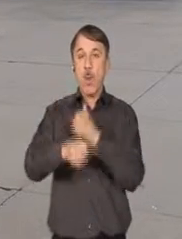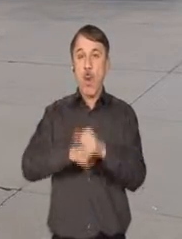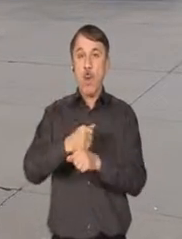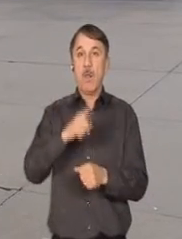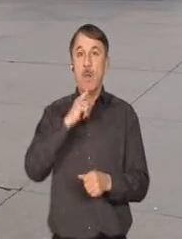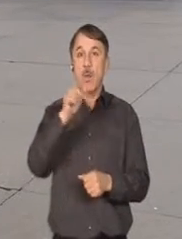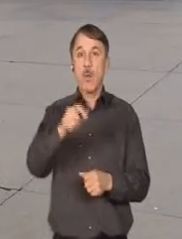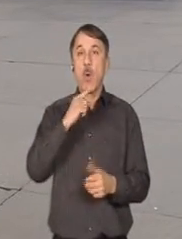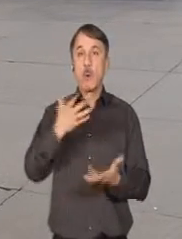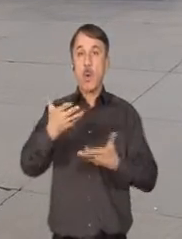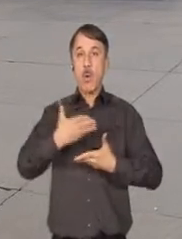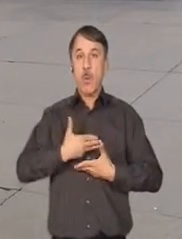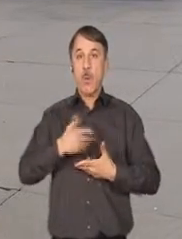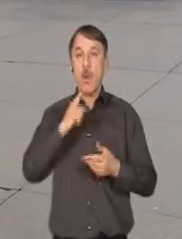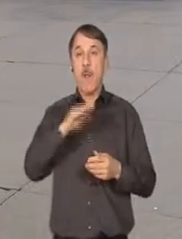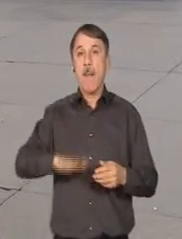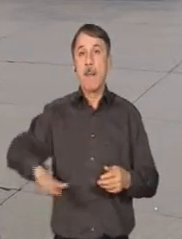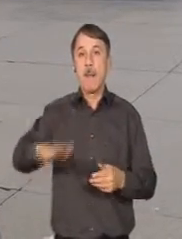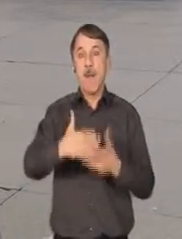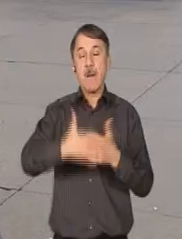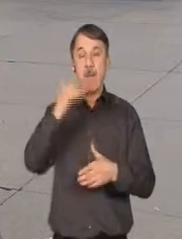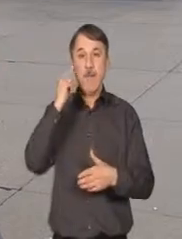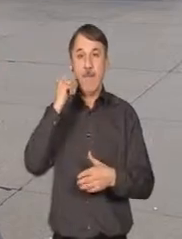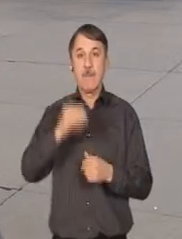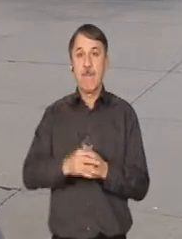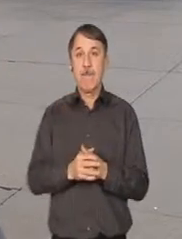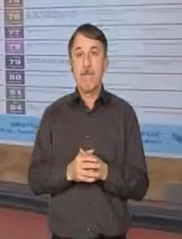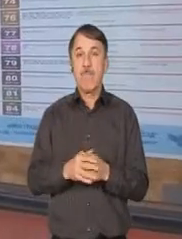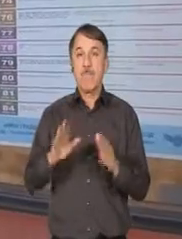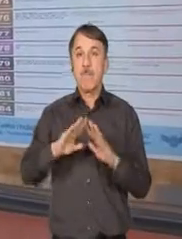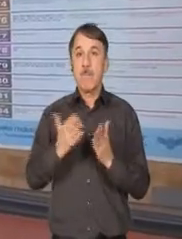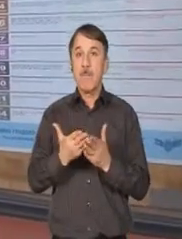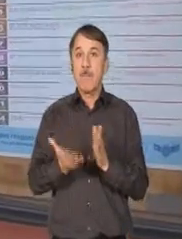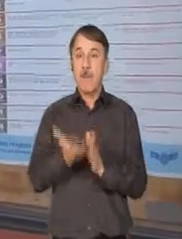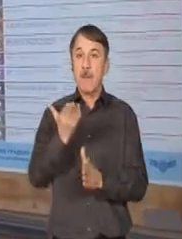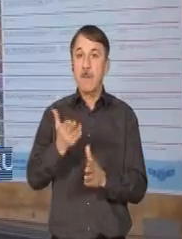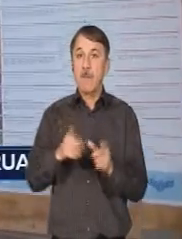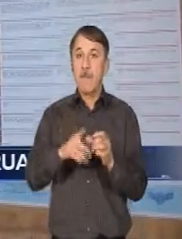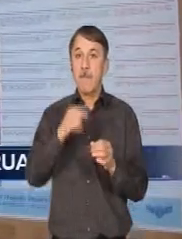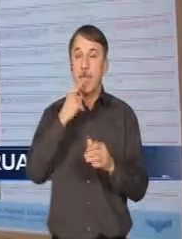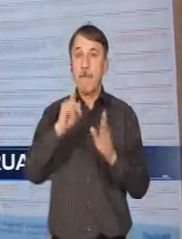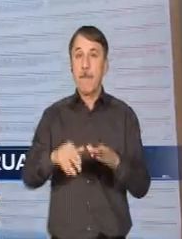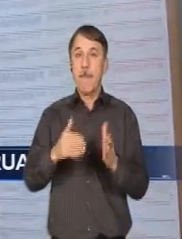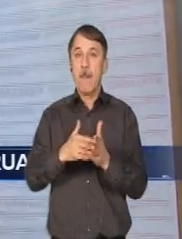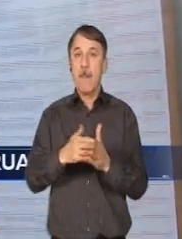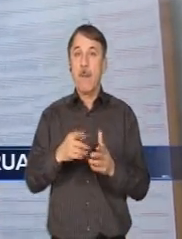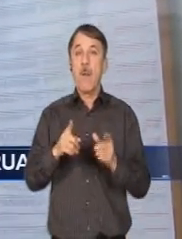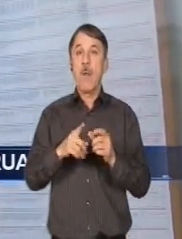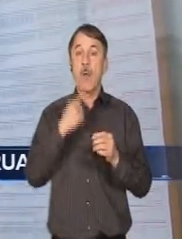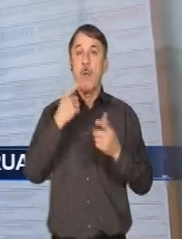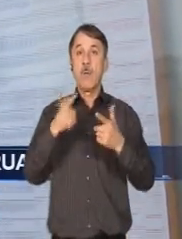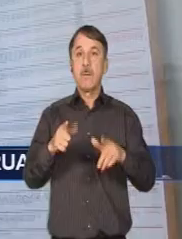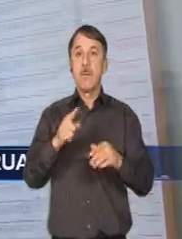godina, a imaju boravište odnosno prebivalište na teritoriji grada Novog Sada. Cena ovih karata nije promenjena u odnosu na